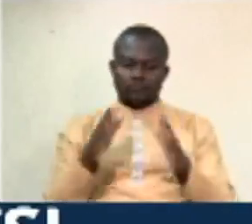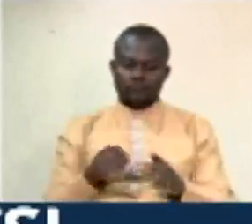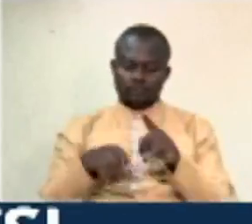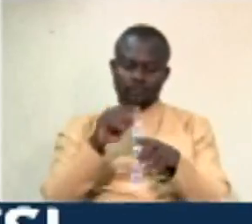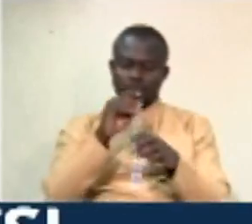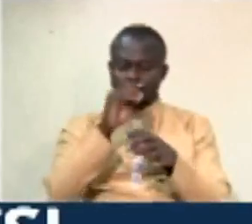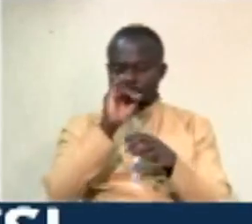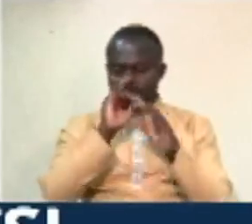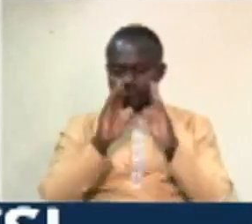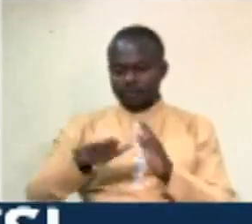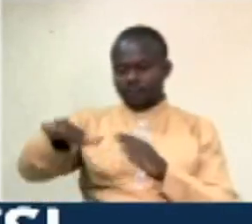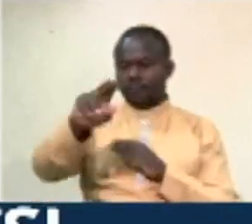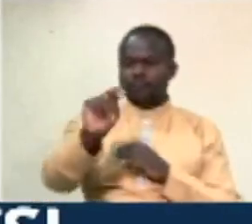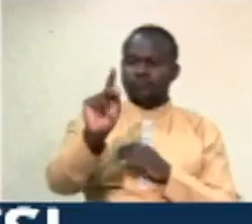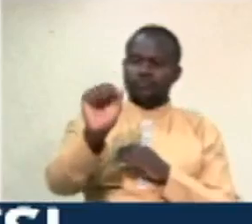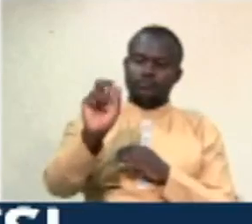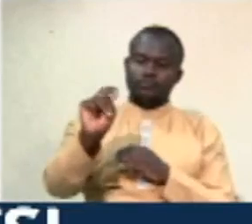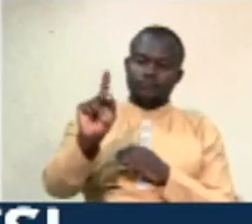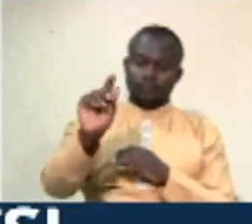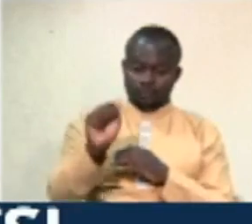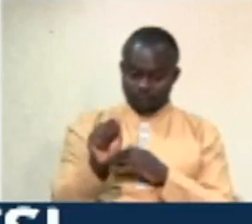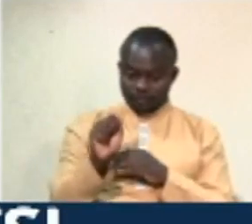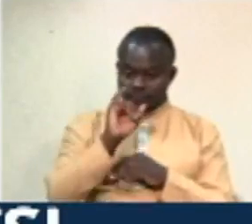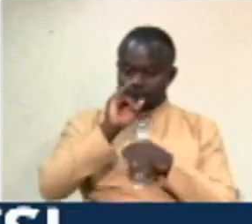ry'abatutsi kuri paruwasi ya Nkanka. Abatutsi benshi